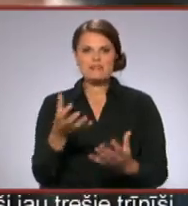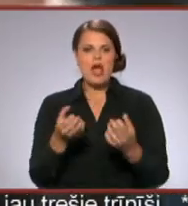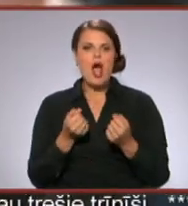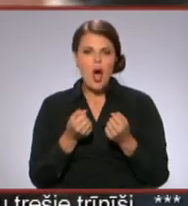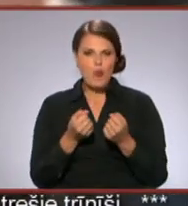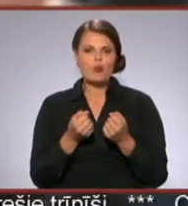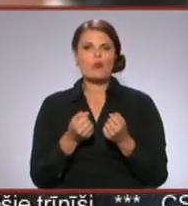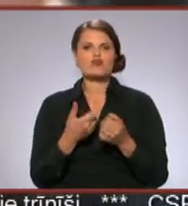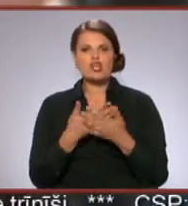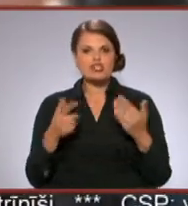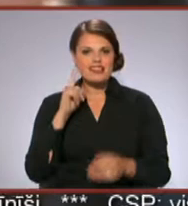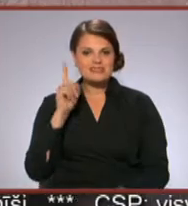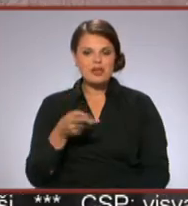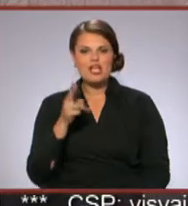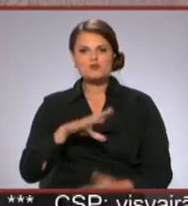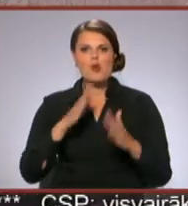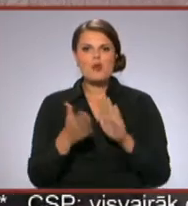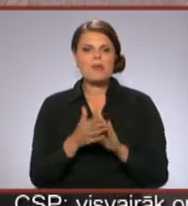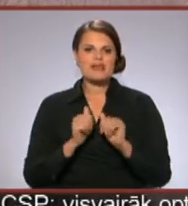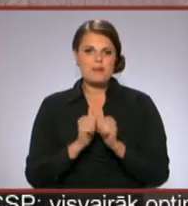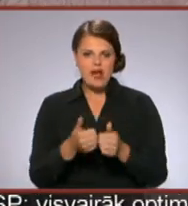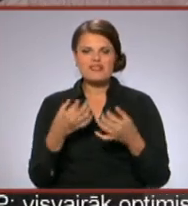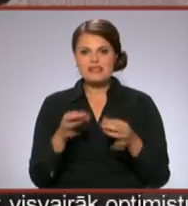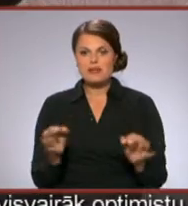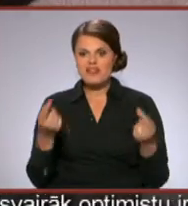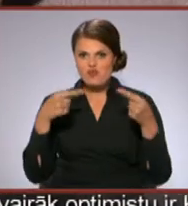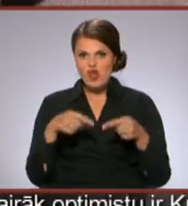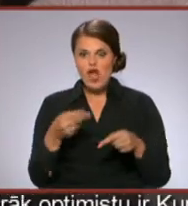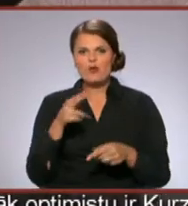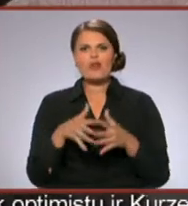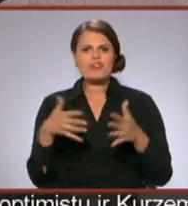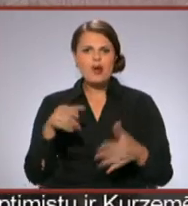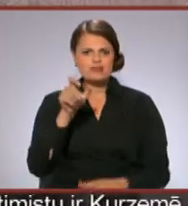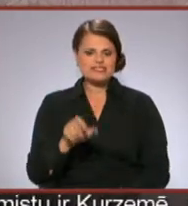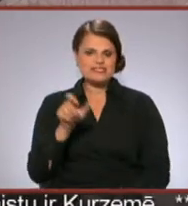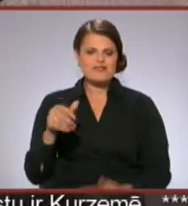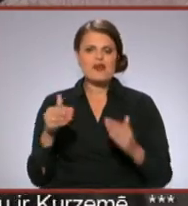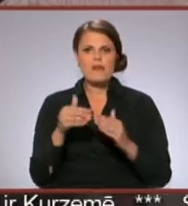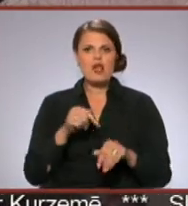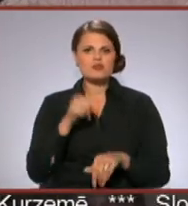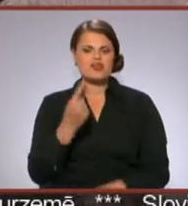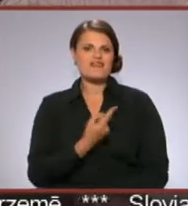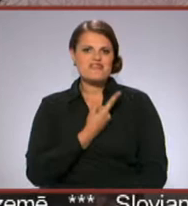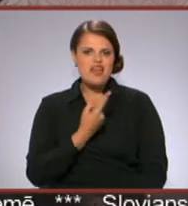un kopīgi pavadīt brīvo laiku. Daudz cilvēku mājās jūtās vientuļi,